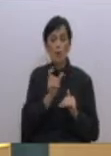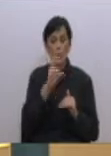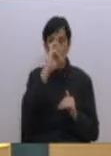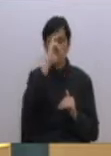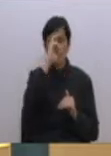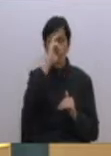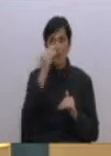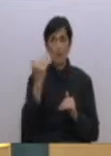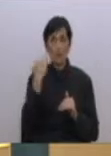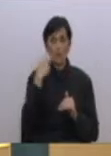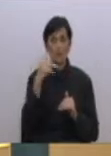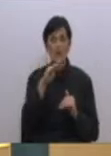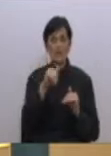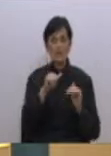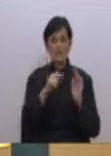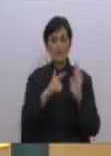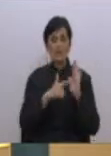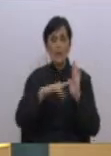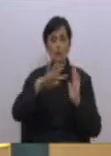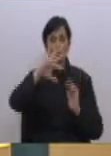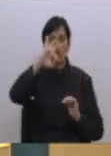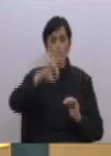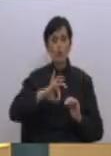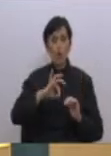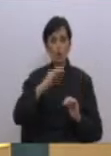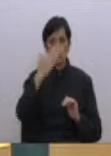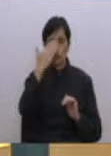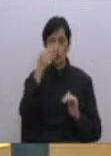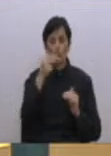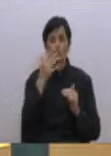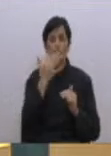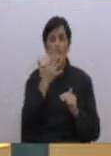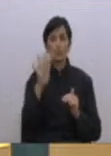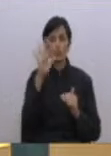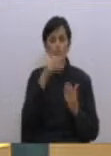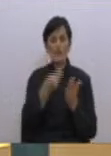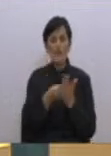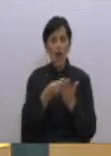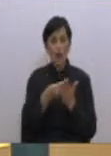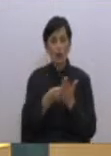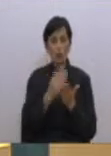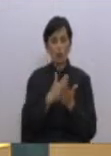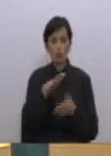თავრობის ვალი 75% უცხოურ ვალუტაში არის, რაც